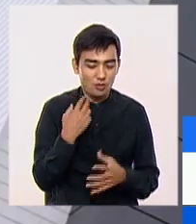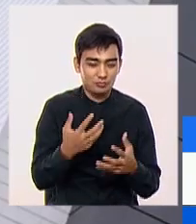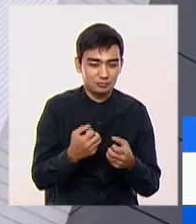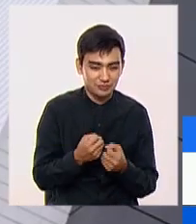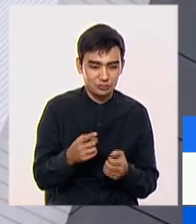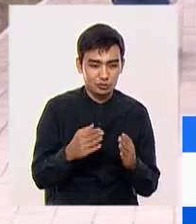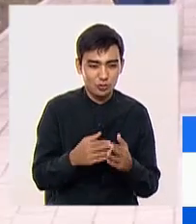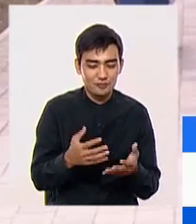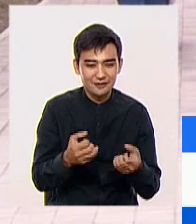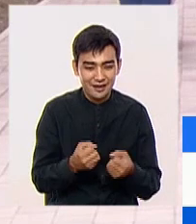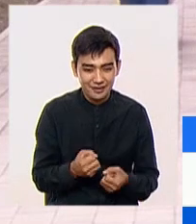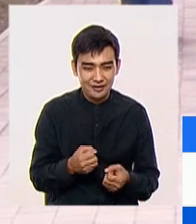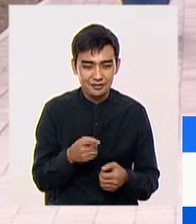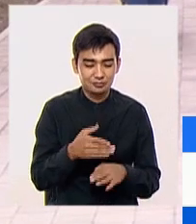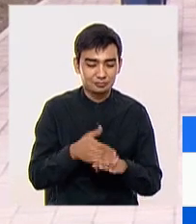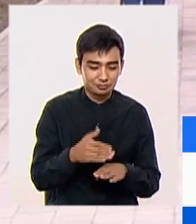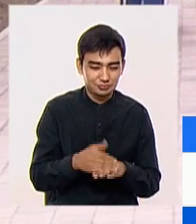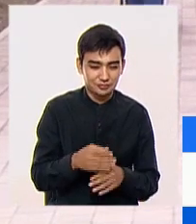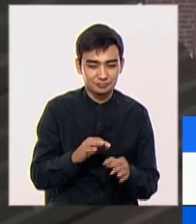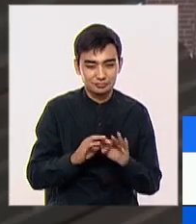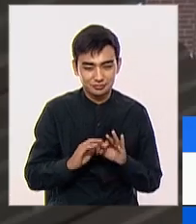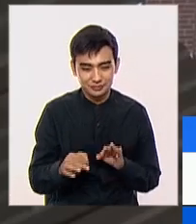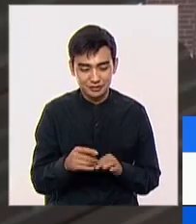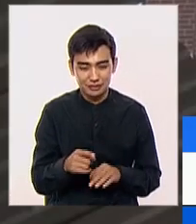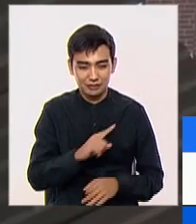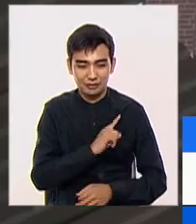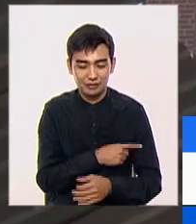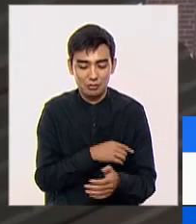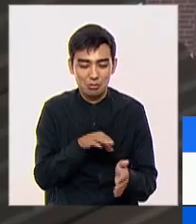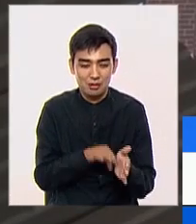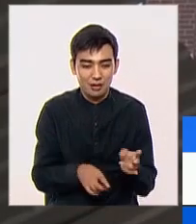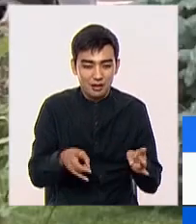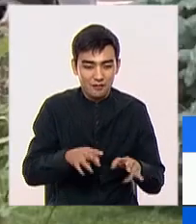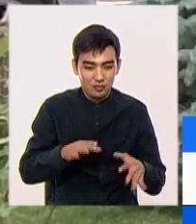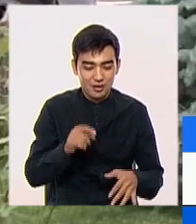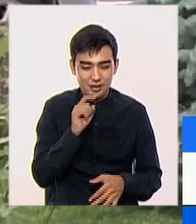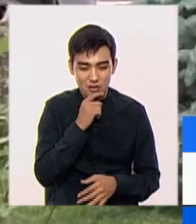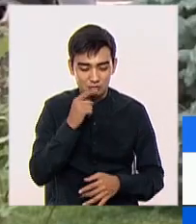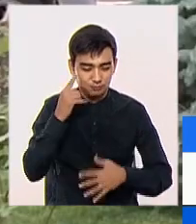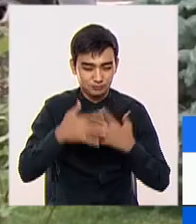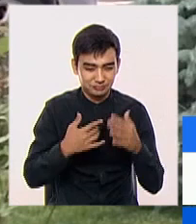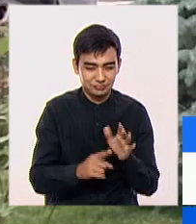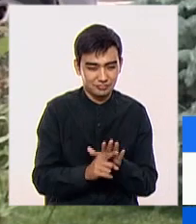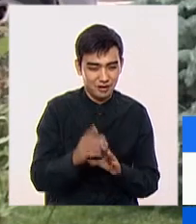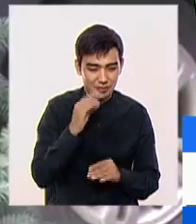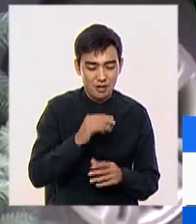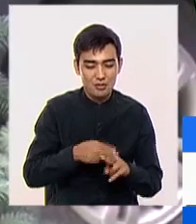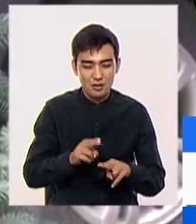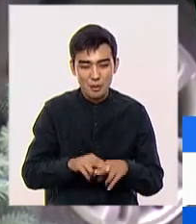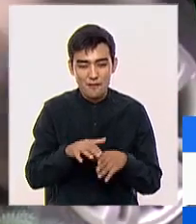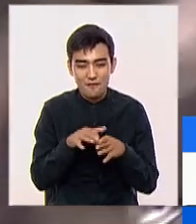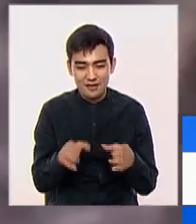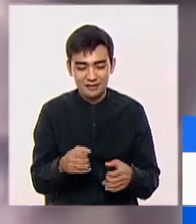бас тартпайды. Ал оның ақырында борышкер қарызын өтеуге қабілетсіз болып танылып, экономикалық дағдарыс басталмақ. Сондықтан биліктің